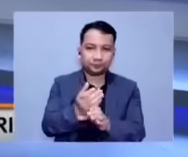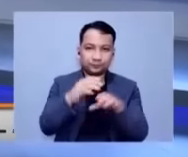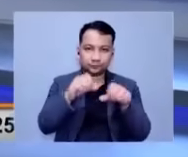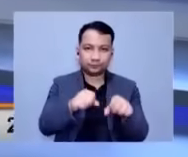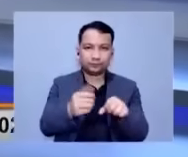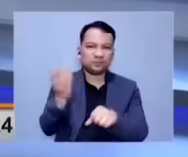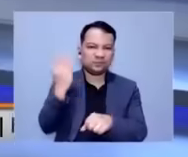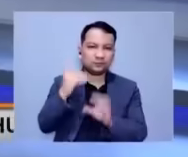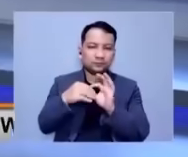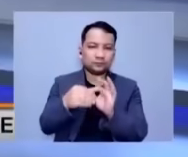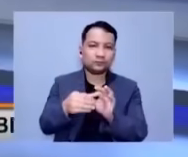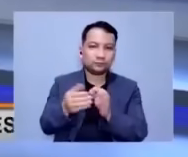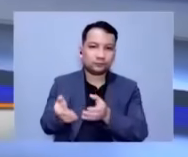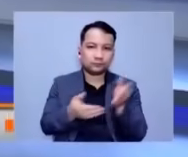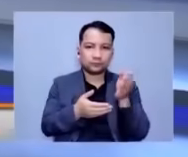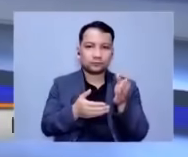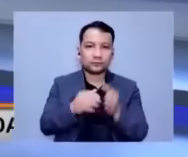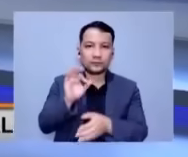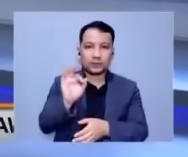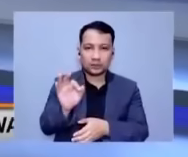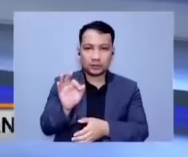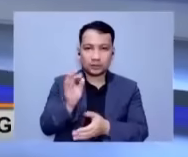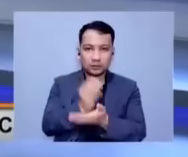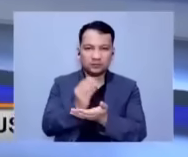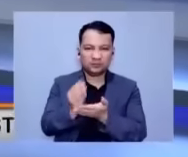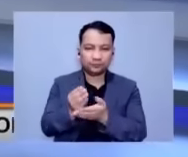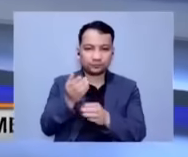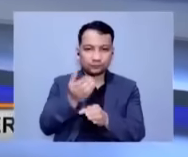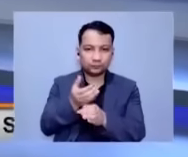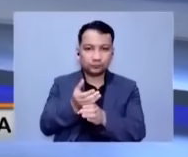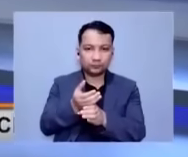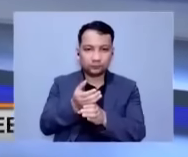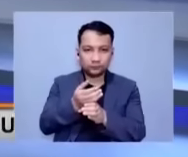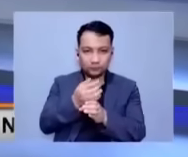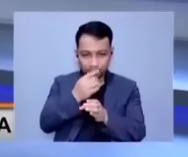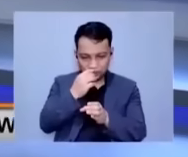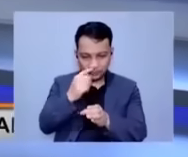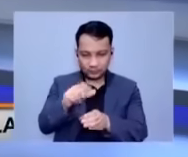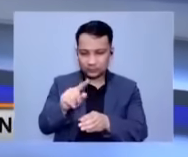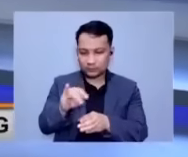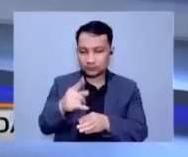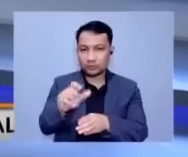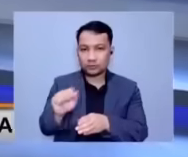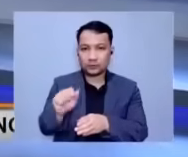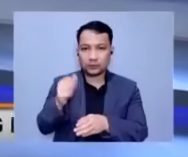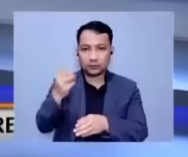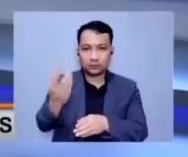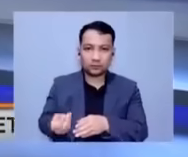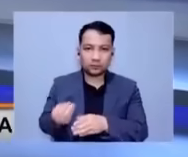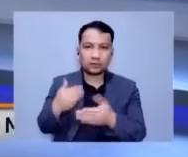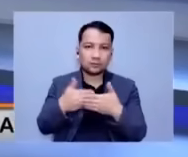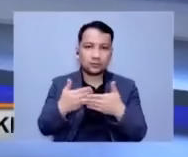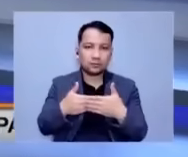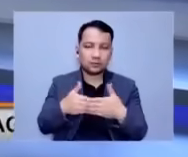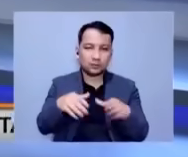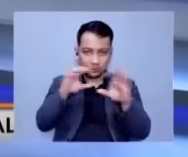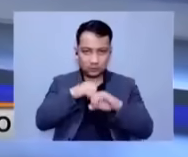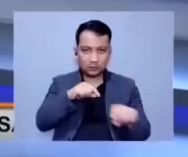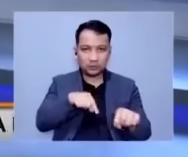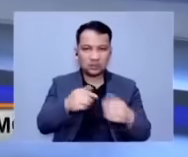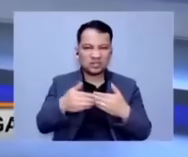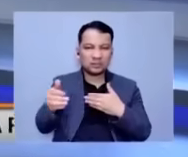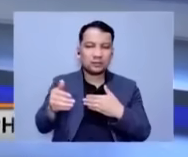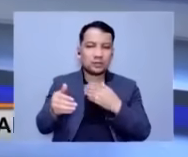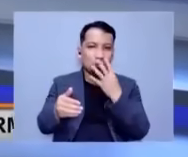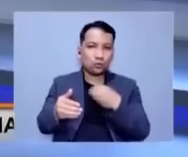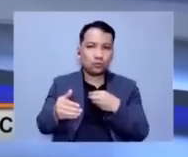naunsyaming delivery ng higit 9 bilyong pisong halaga ng shabu sa Alitagtag, Batangas. Malapit na rin daw matukoy ang iba pang sangkot sa